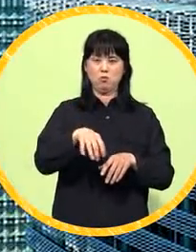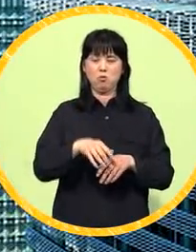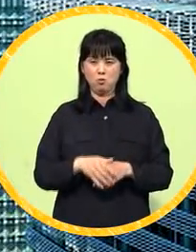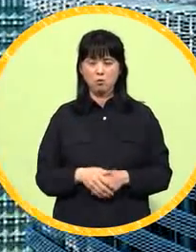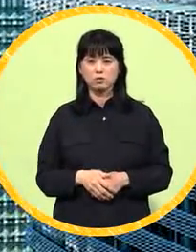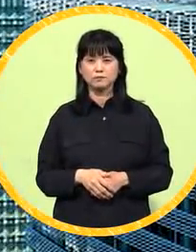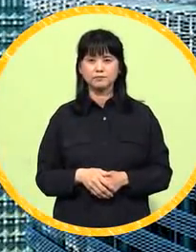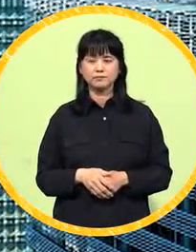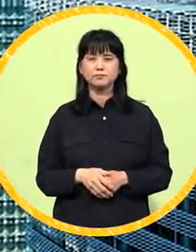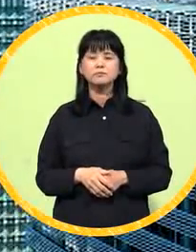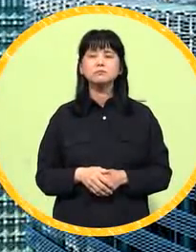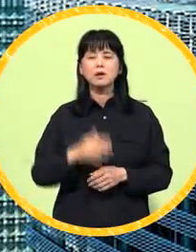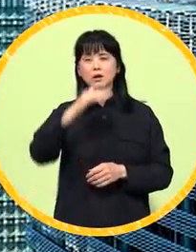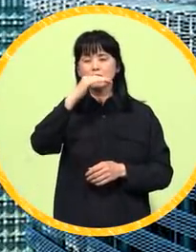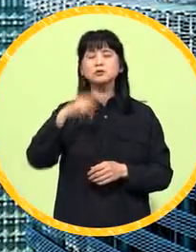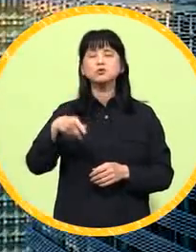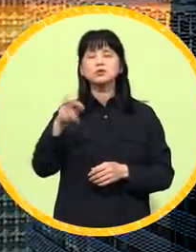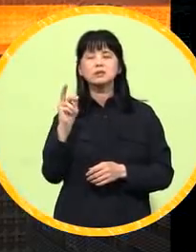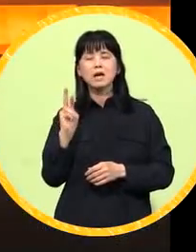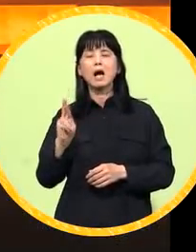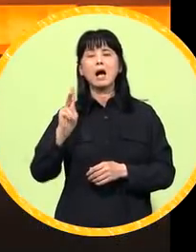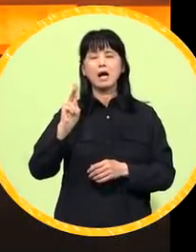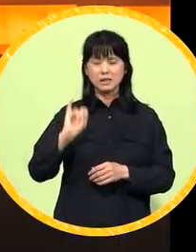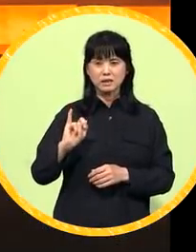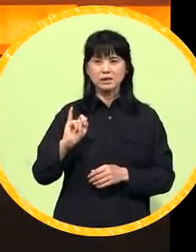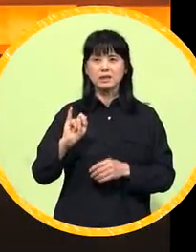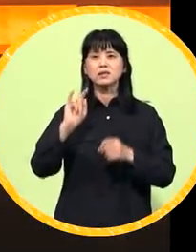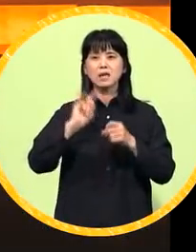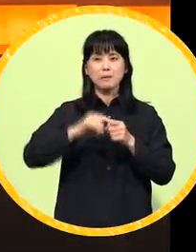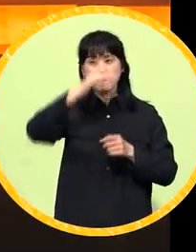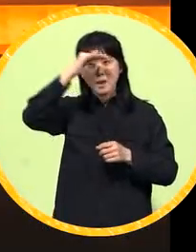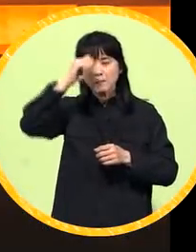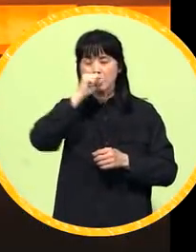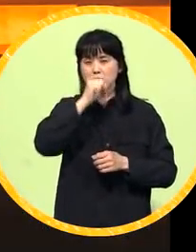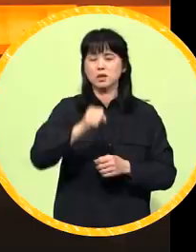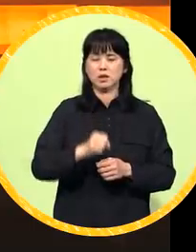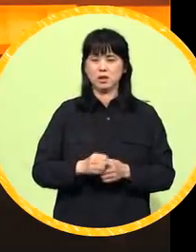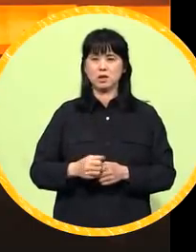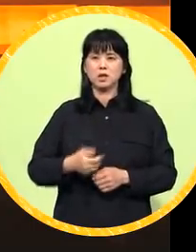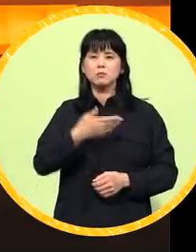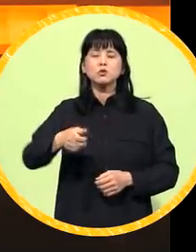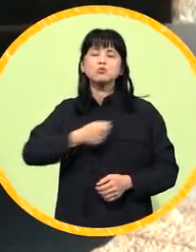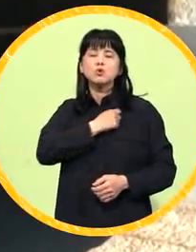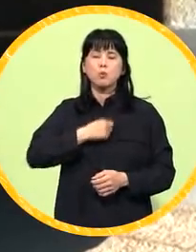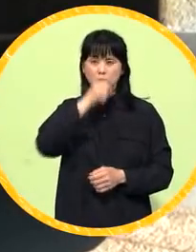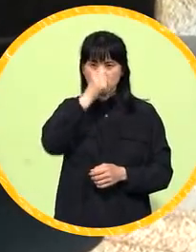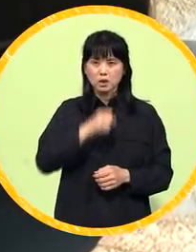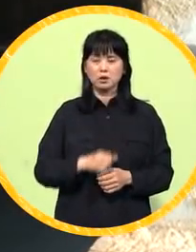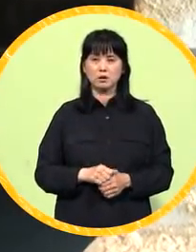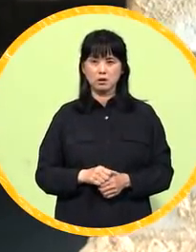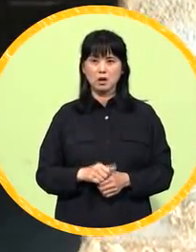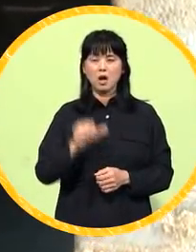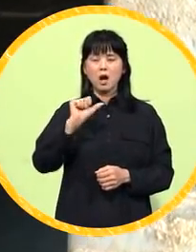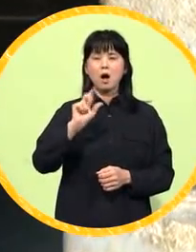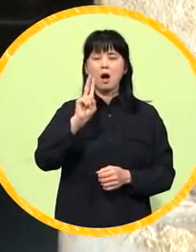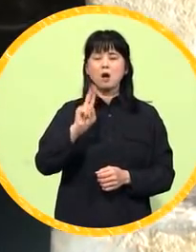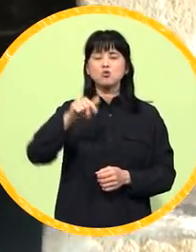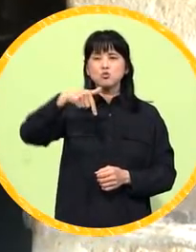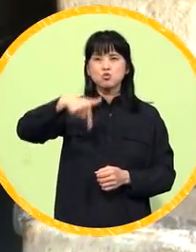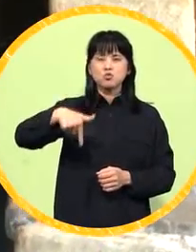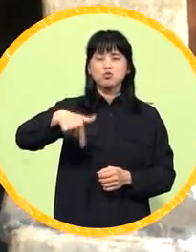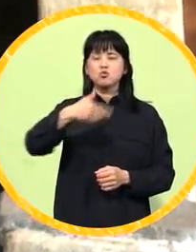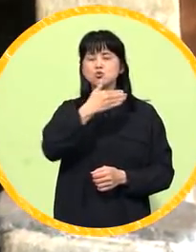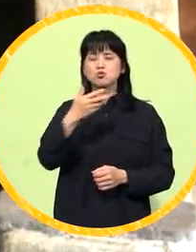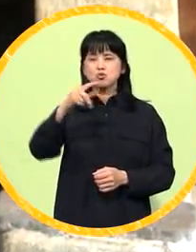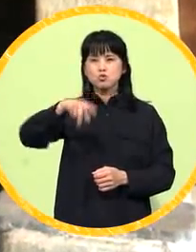ございますけれどもスカイだけやって眺めがいいんですねーそしてルイズ風呂も近々でございましなんといってもアウフグース